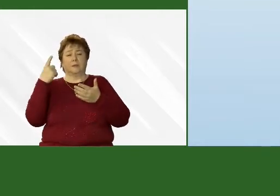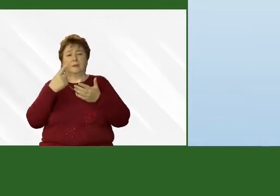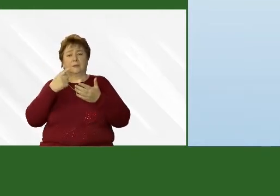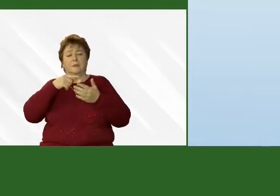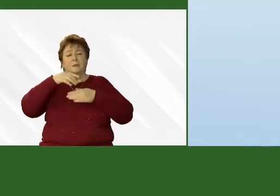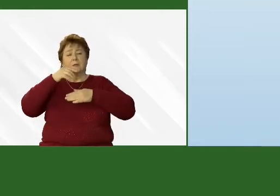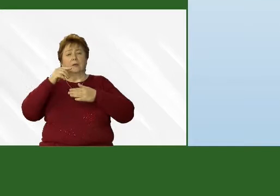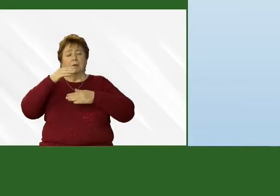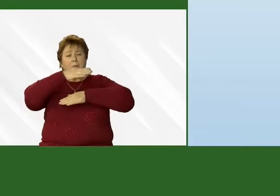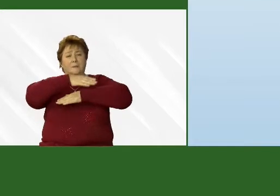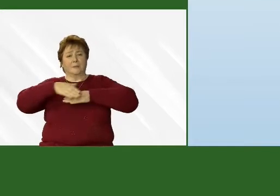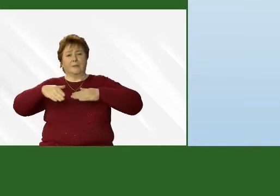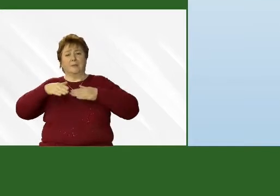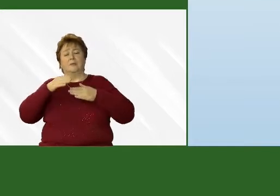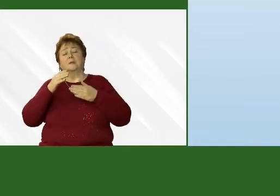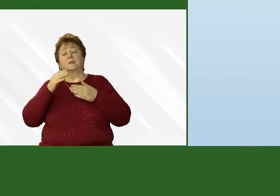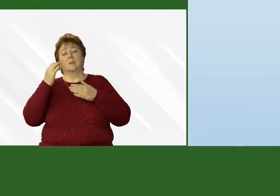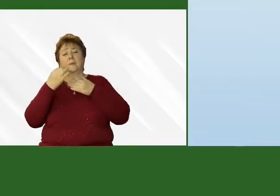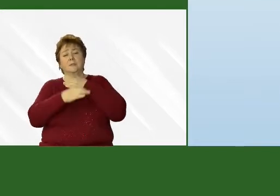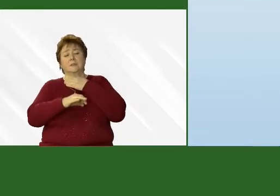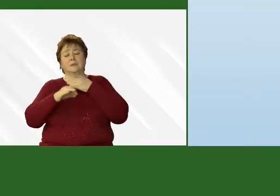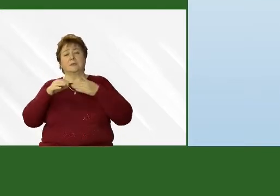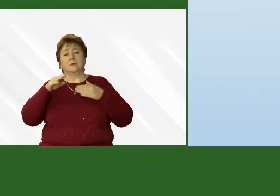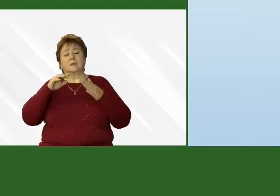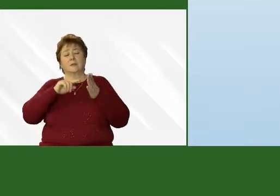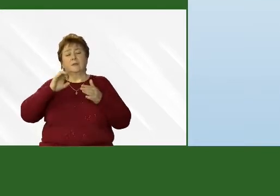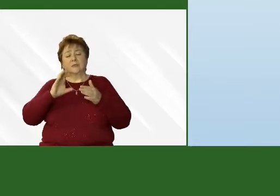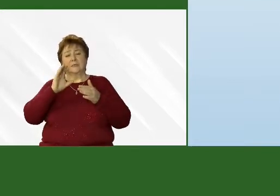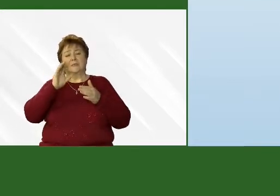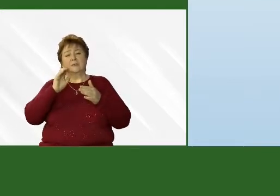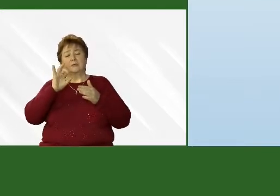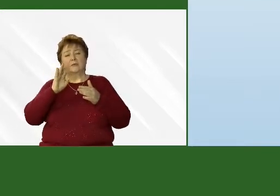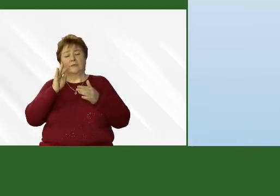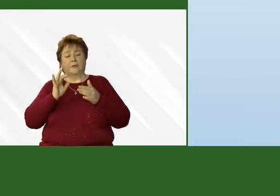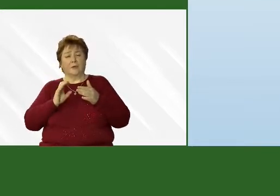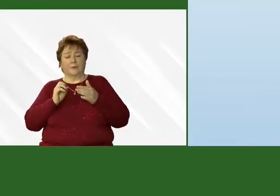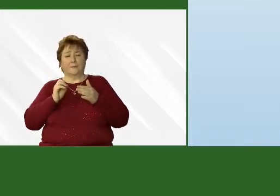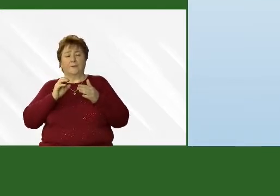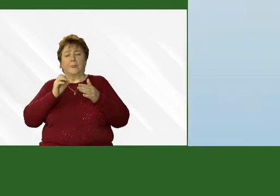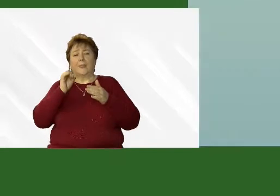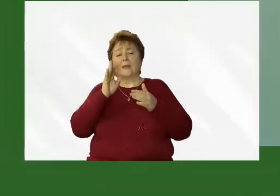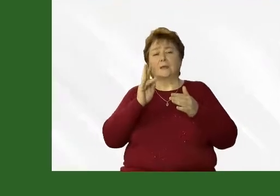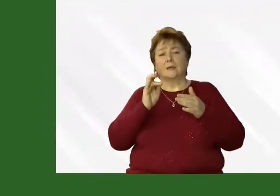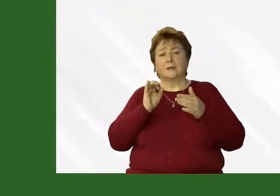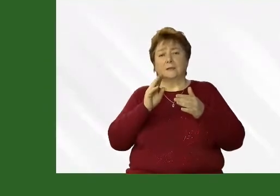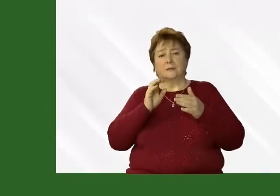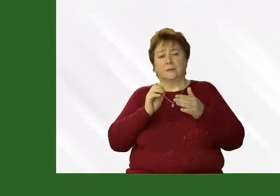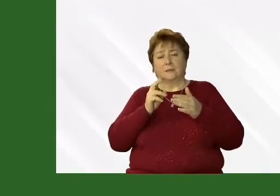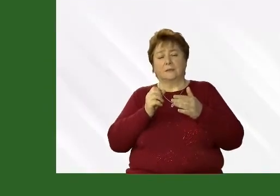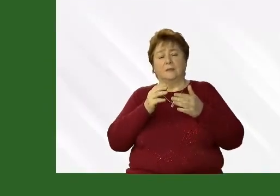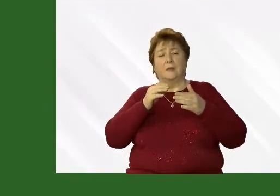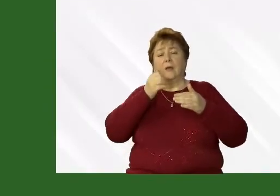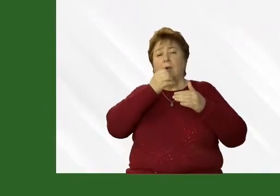единственная крайняя точка материка – северная мыс Сифре. Антарктида полностью расположена в